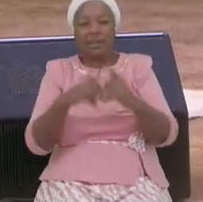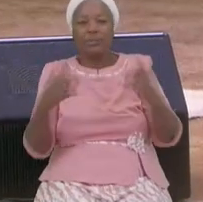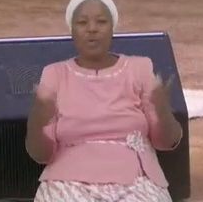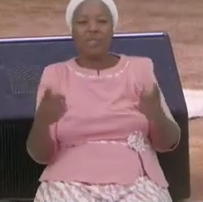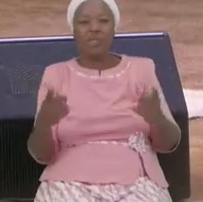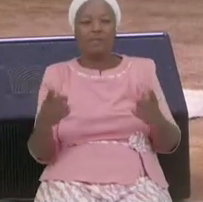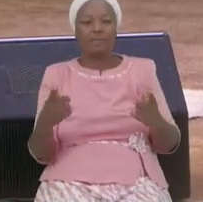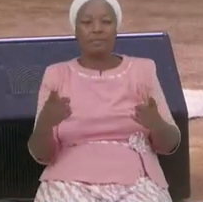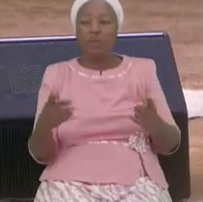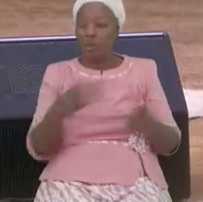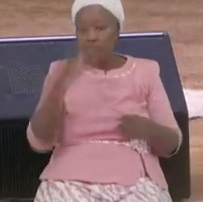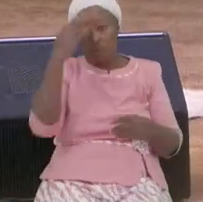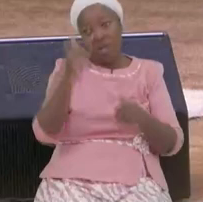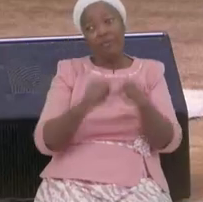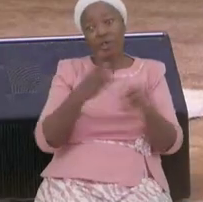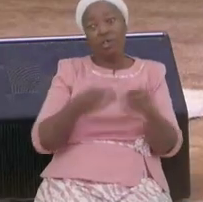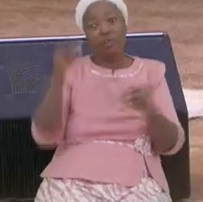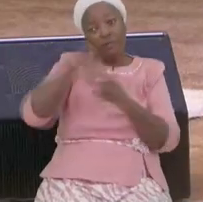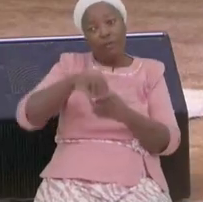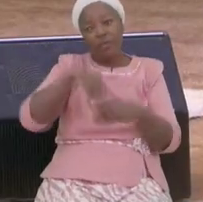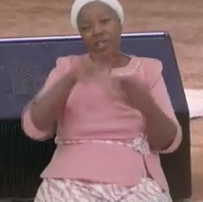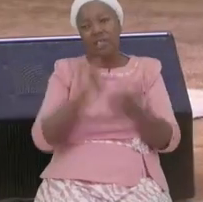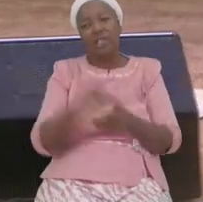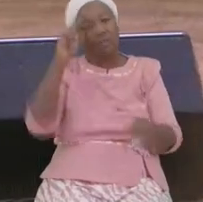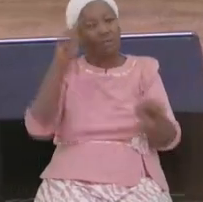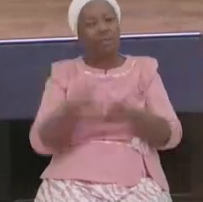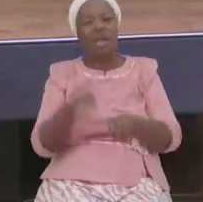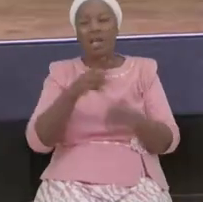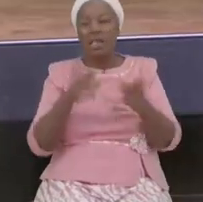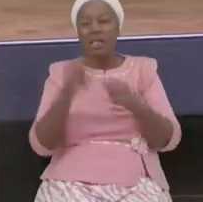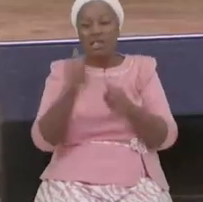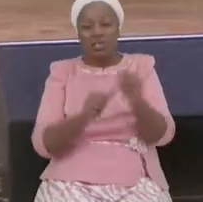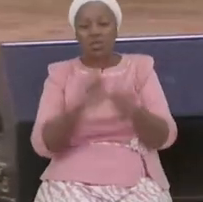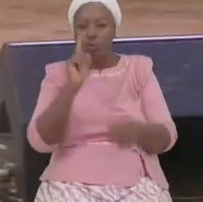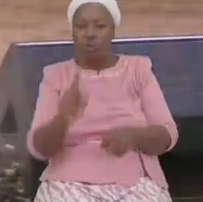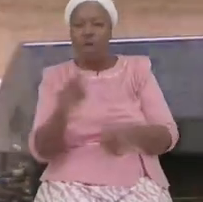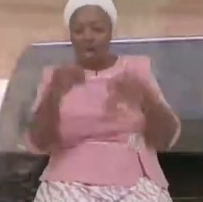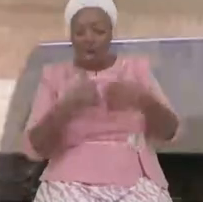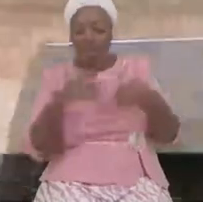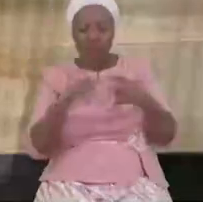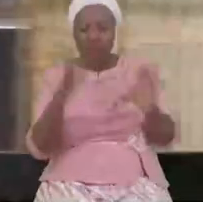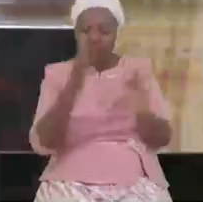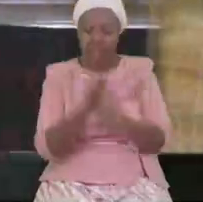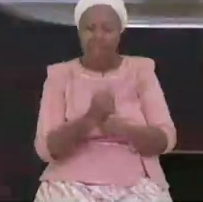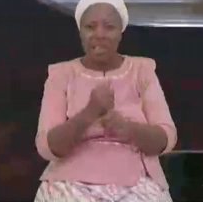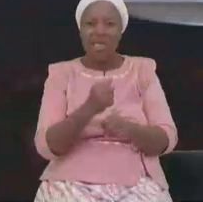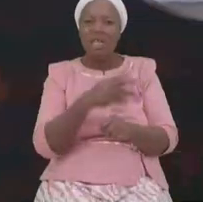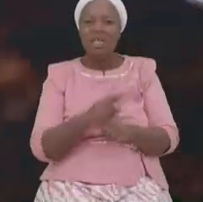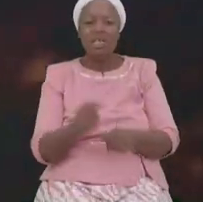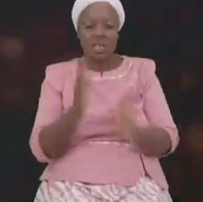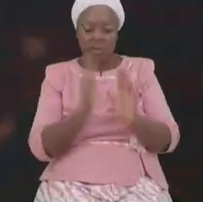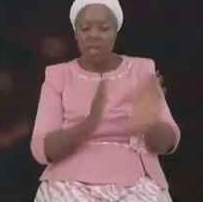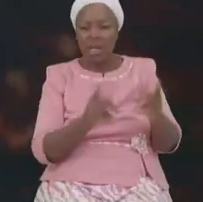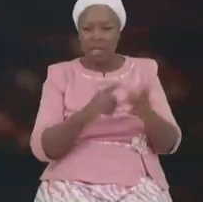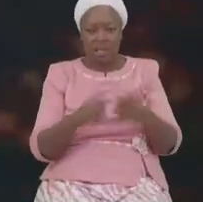grand, tout le monde est impliqué dans l'alliance et chacun donc devait jouer son rôle